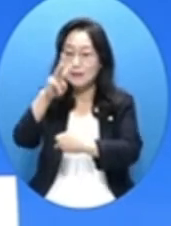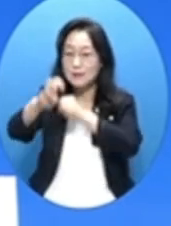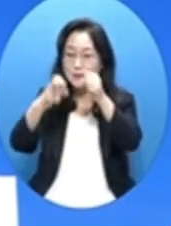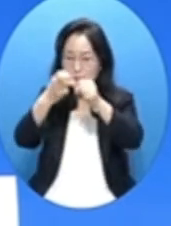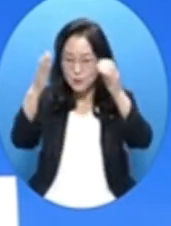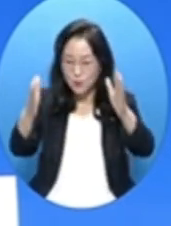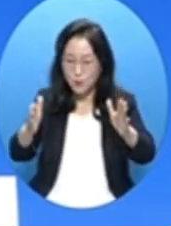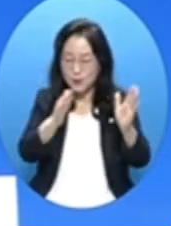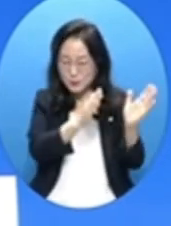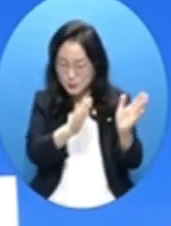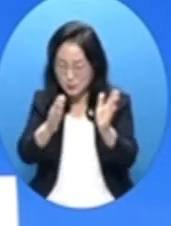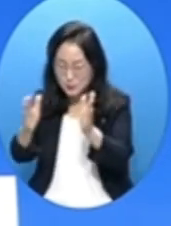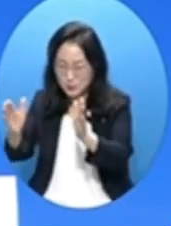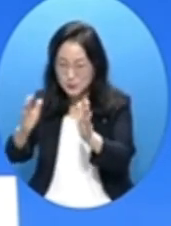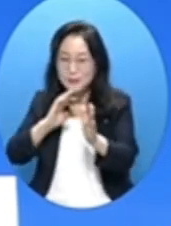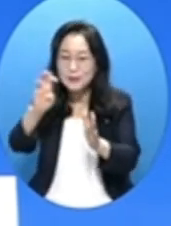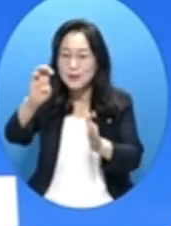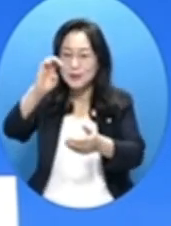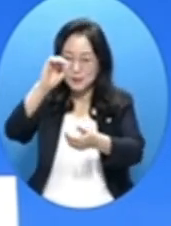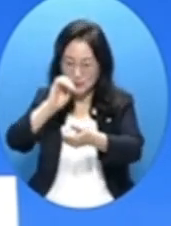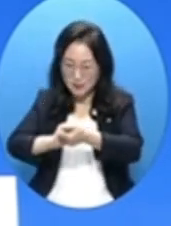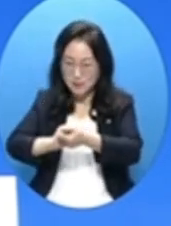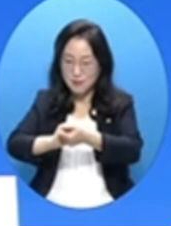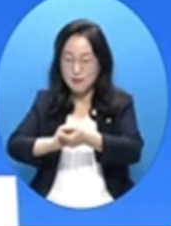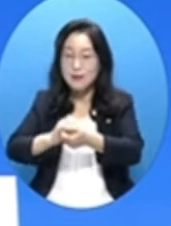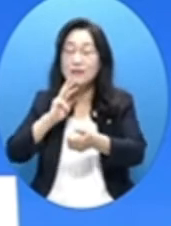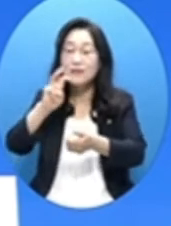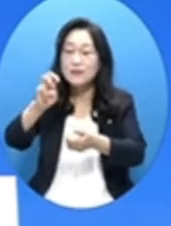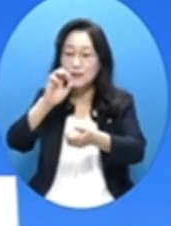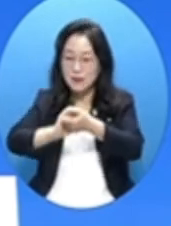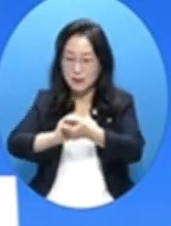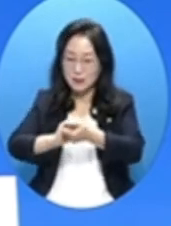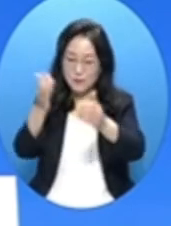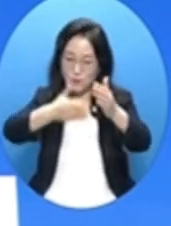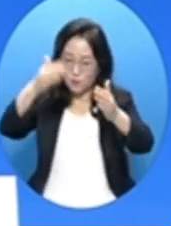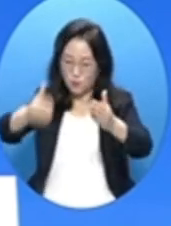준비하시고 30살에 공생의 사역을 시작하셔서